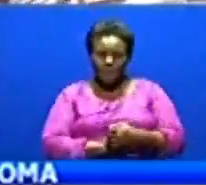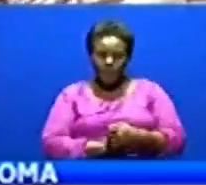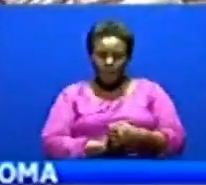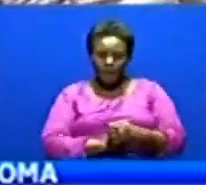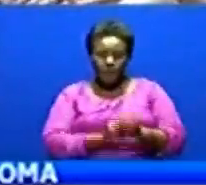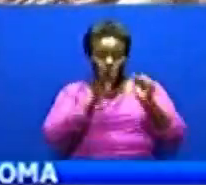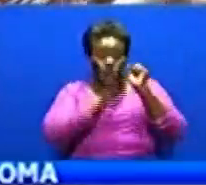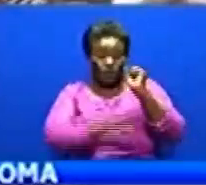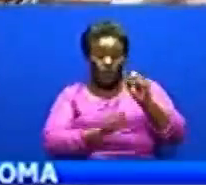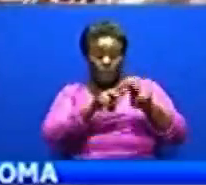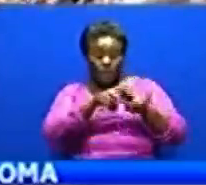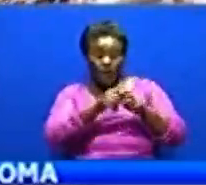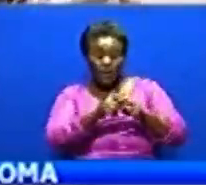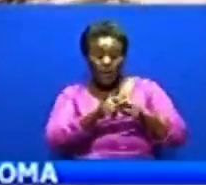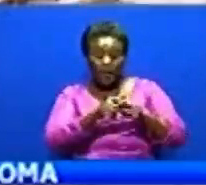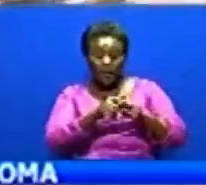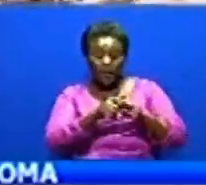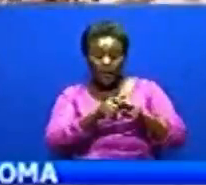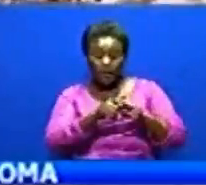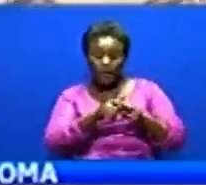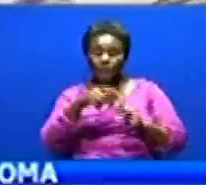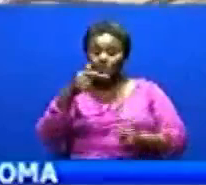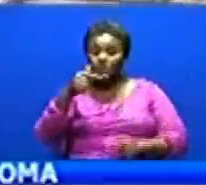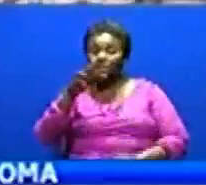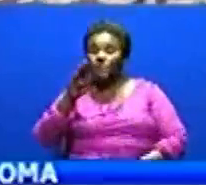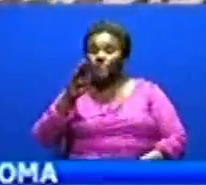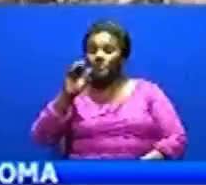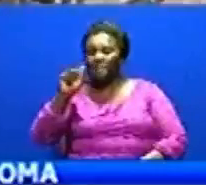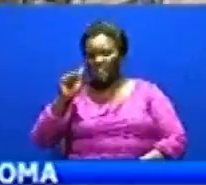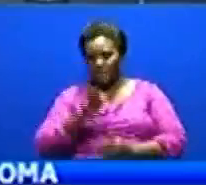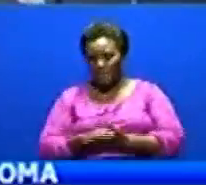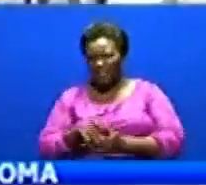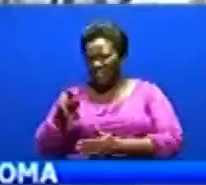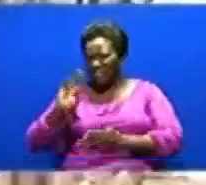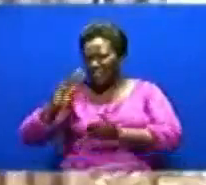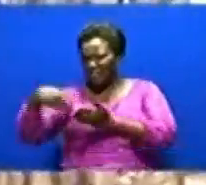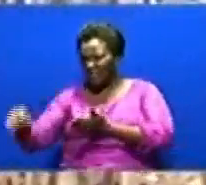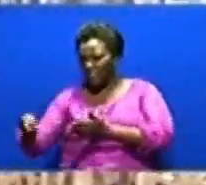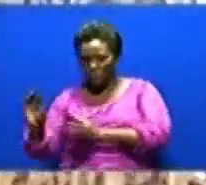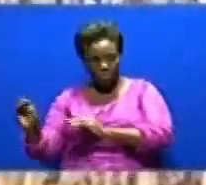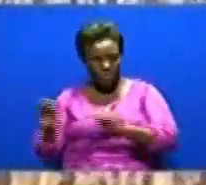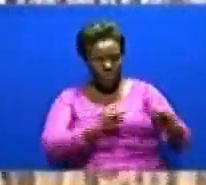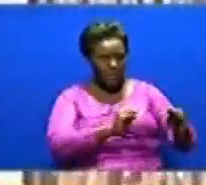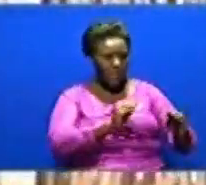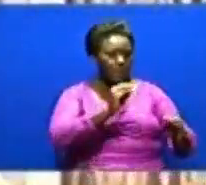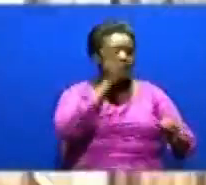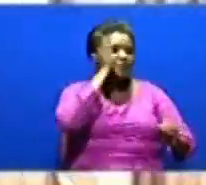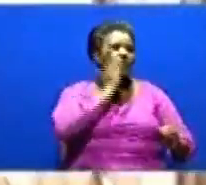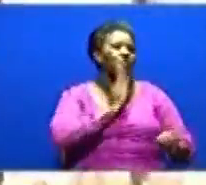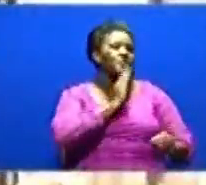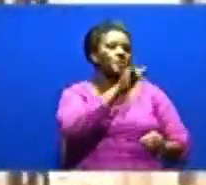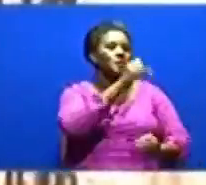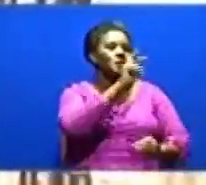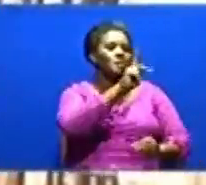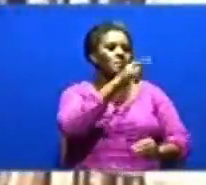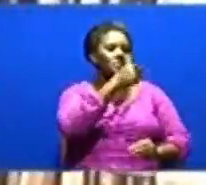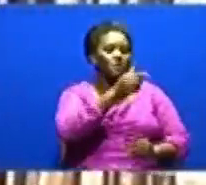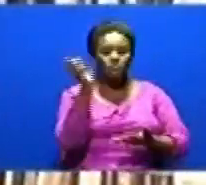nchini TBA kabla ya kazi ya ujenzi kukabidhiwa kwa SUMA JKT. Dorin Mlai, TBC.